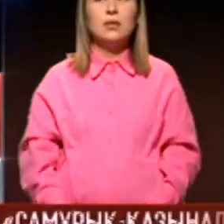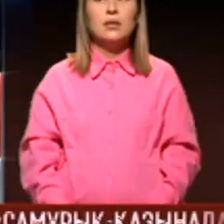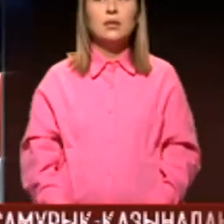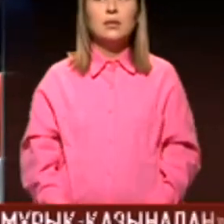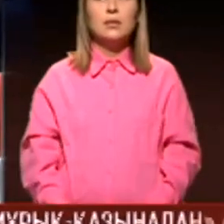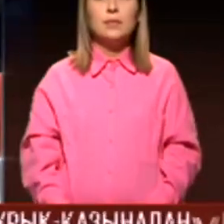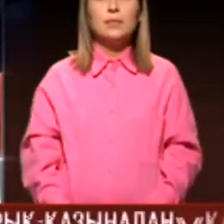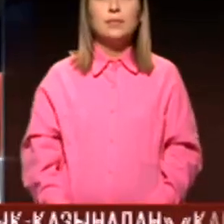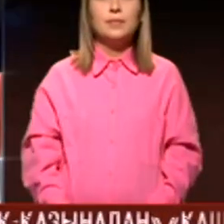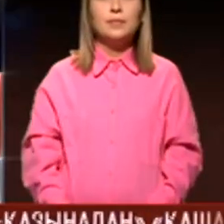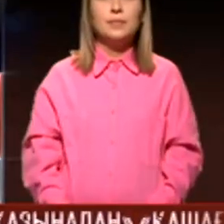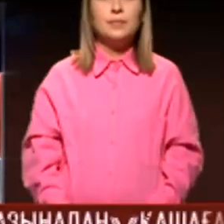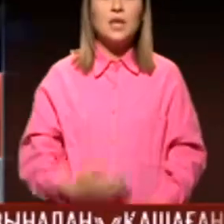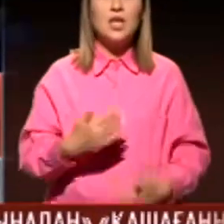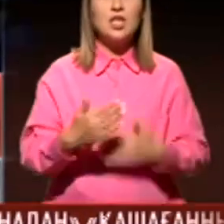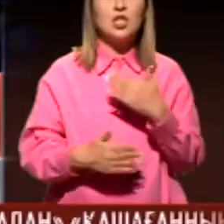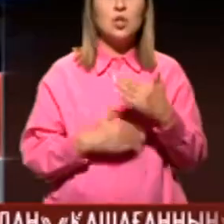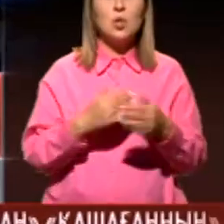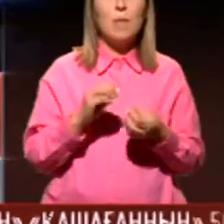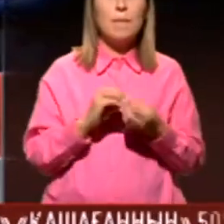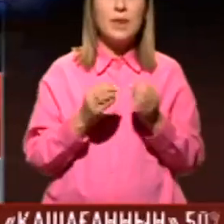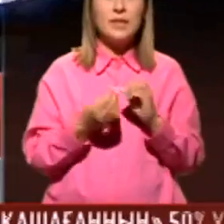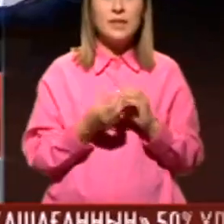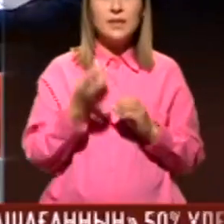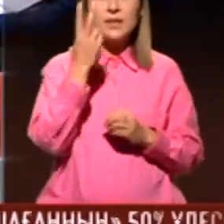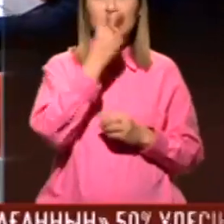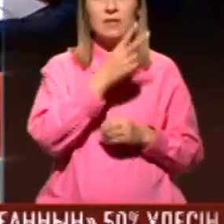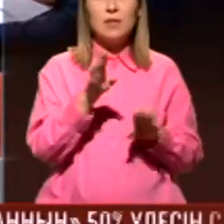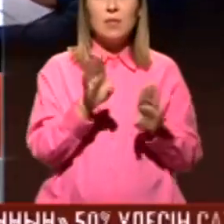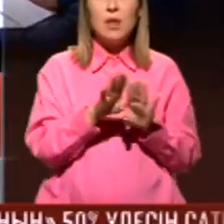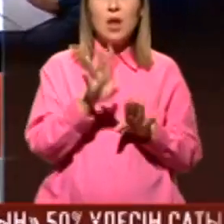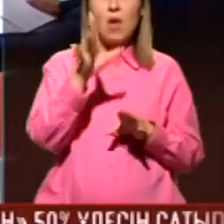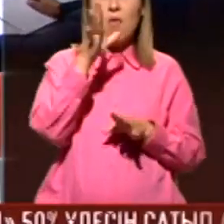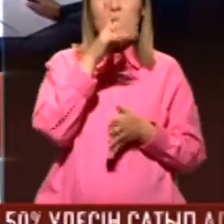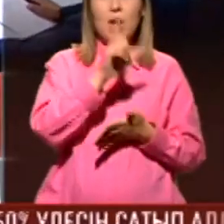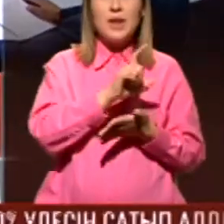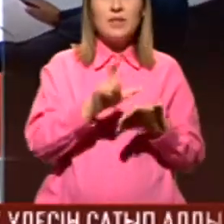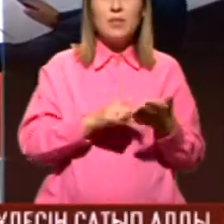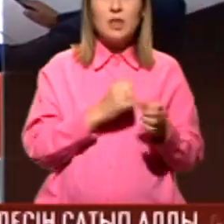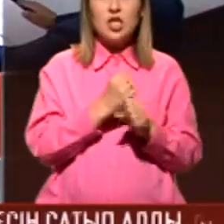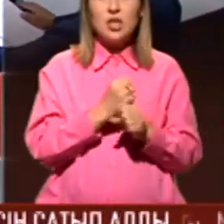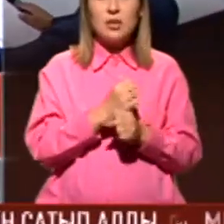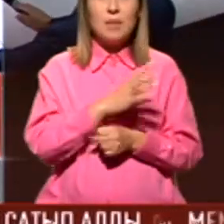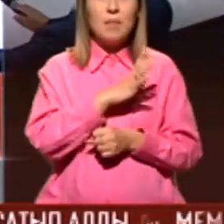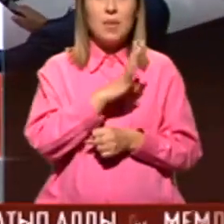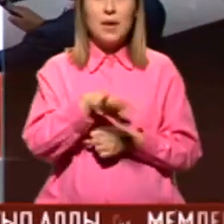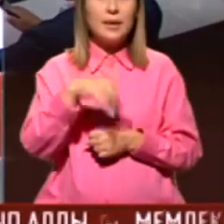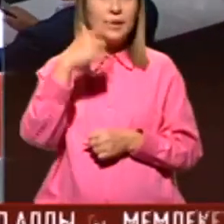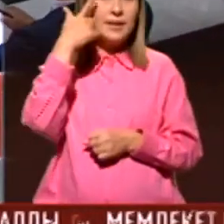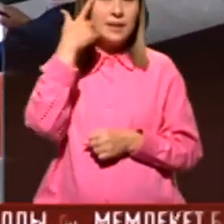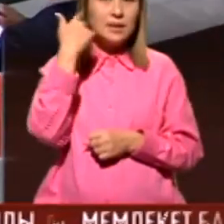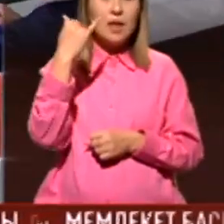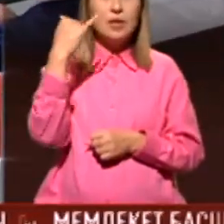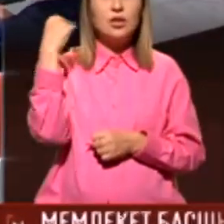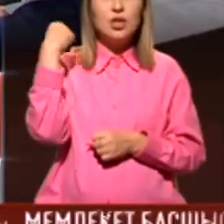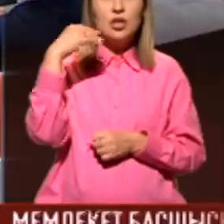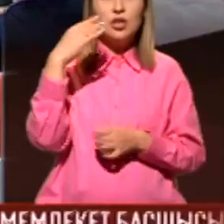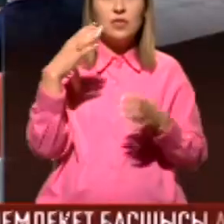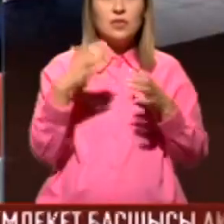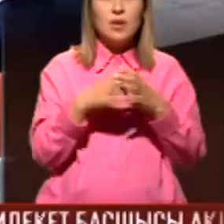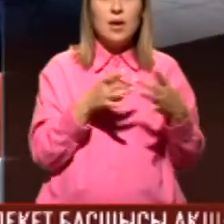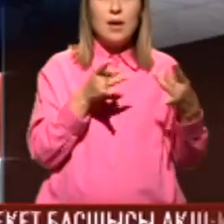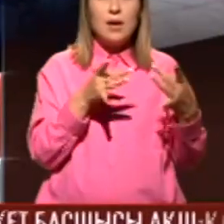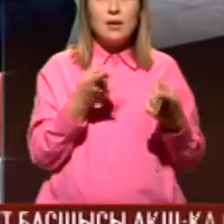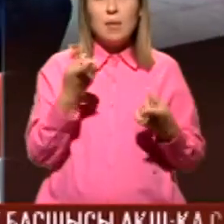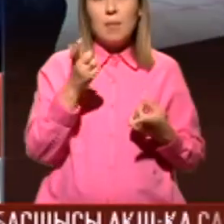Бірақ ары қарай жетілдіру мәселесінде және Айдос Мырза бір уақытында реформалар жасалмаған. Қырғызстан мен Тәжікстанның осы